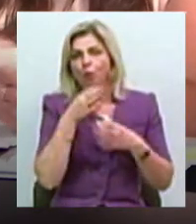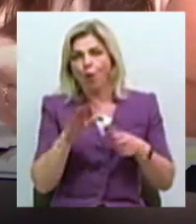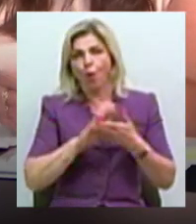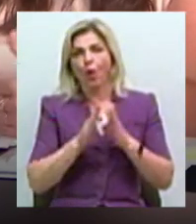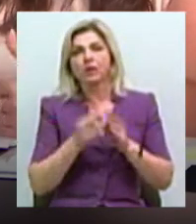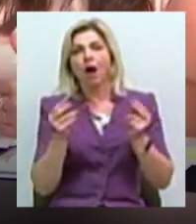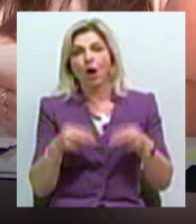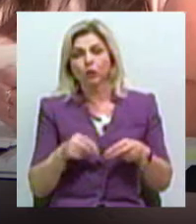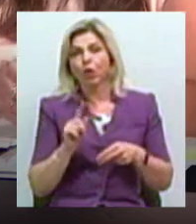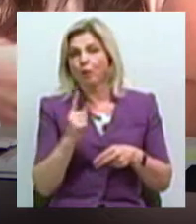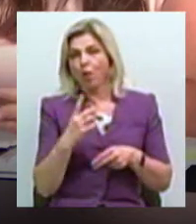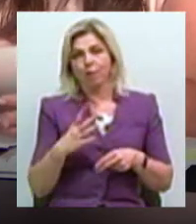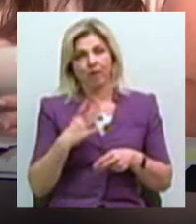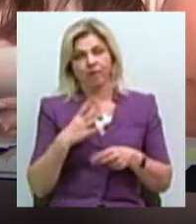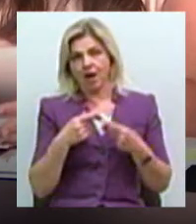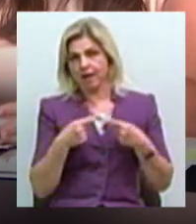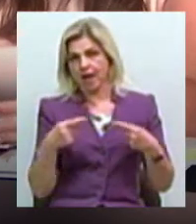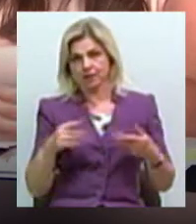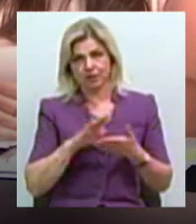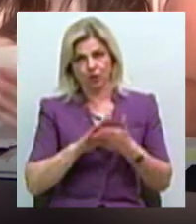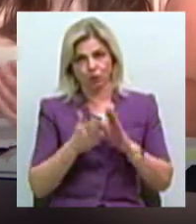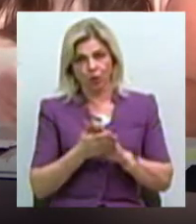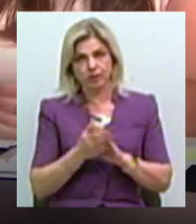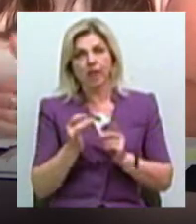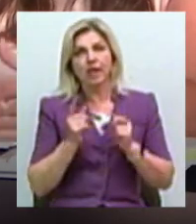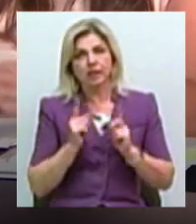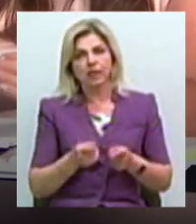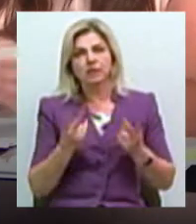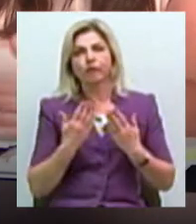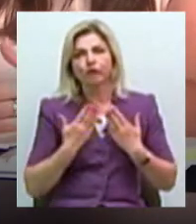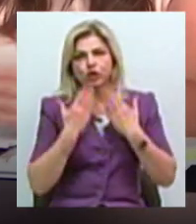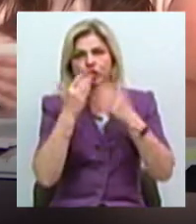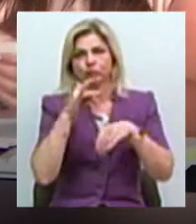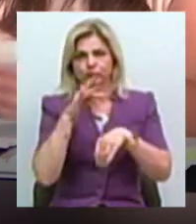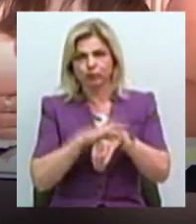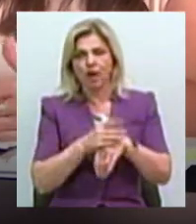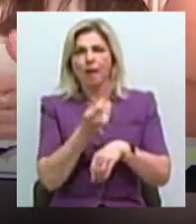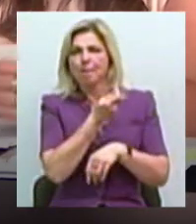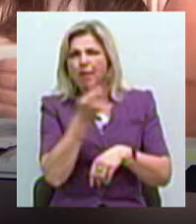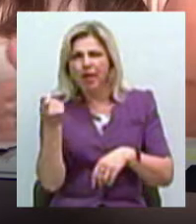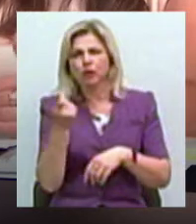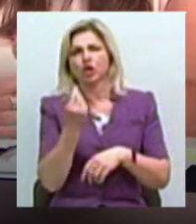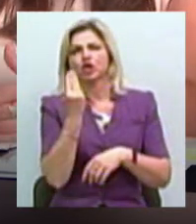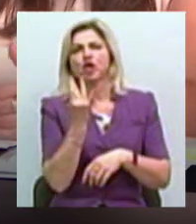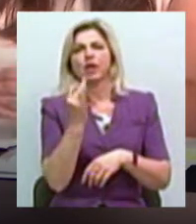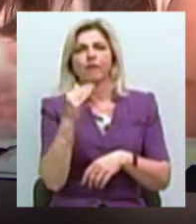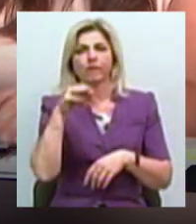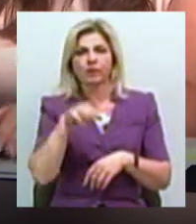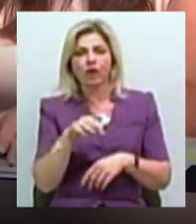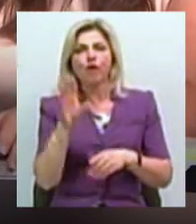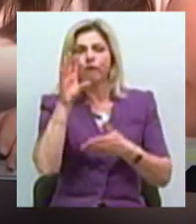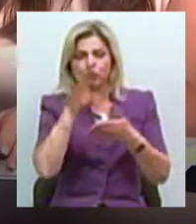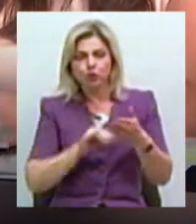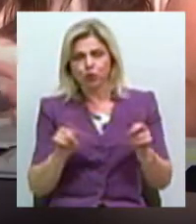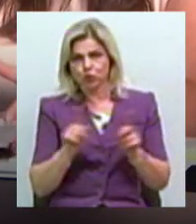тому що, як правило, бувають різні ситуації, і дійсно треба вичитати все маленьким шрифтом, великим шрифтом, все, що зазначено,